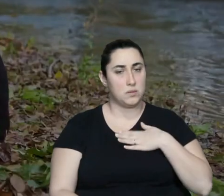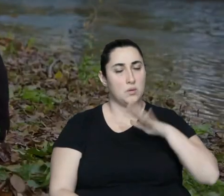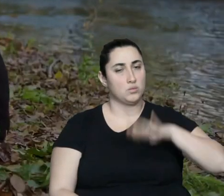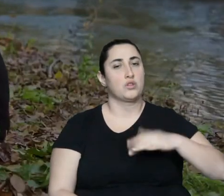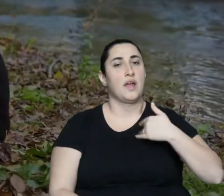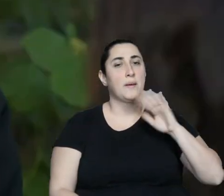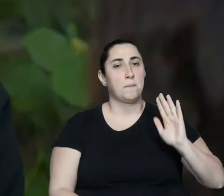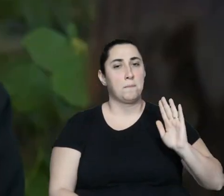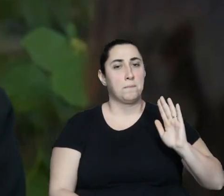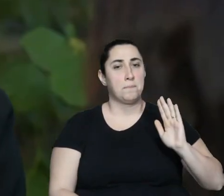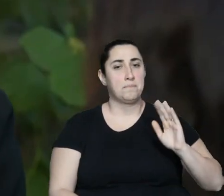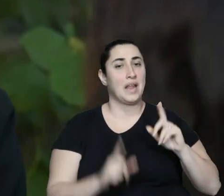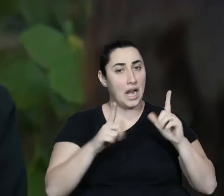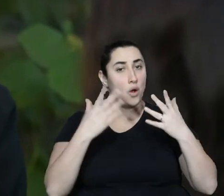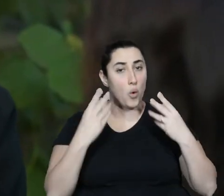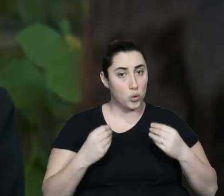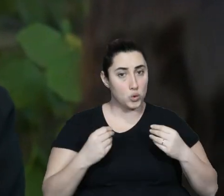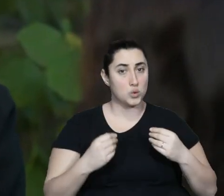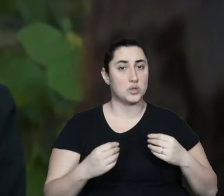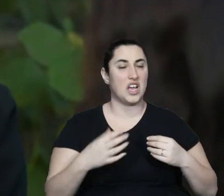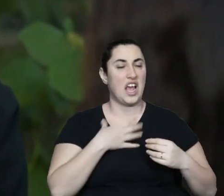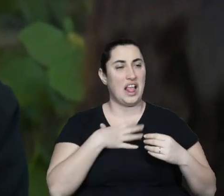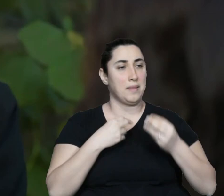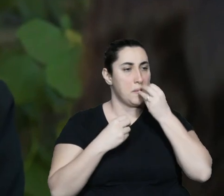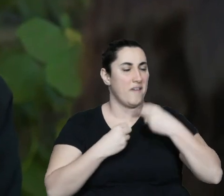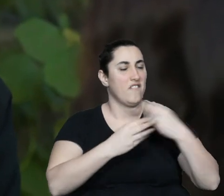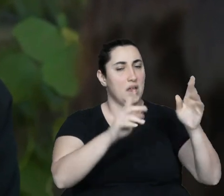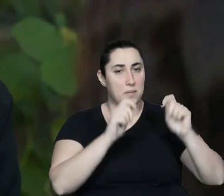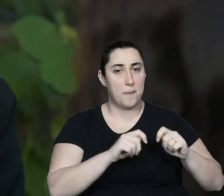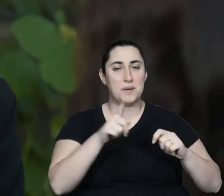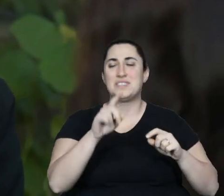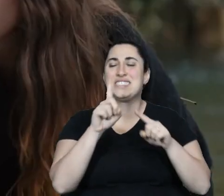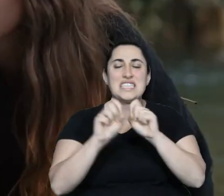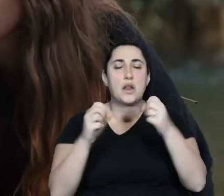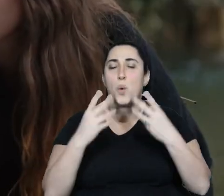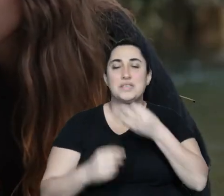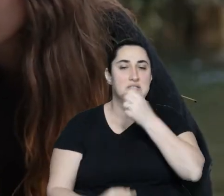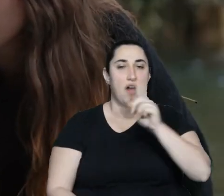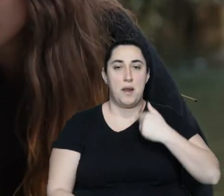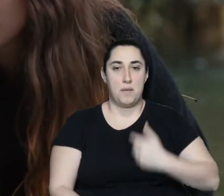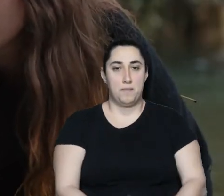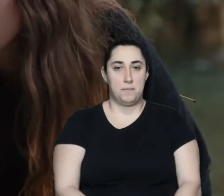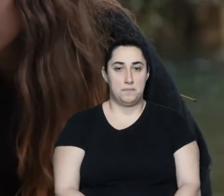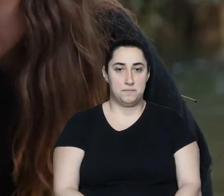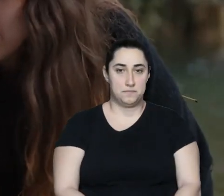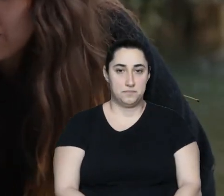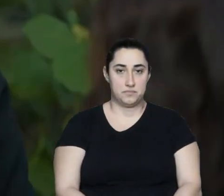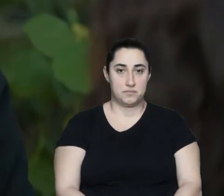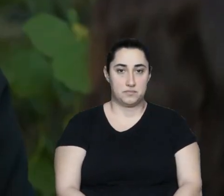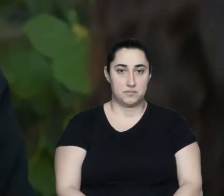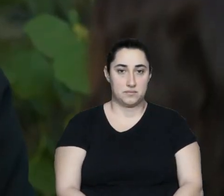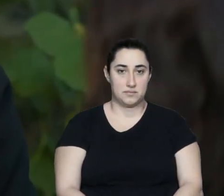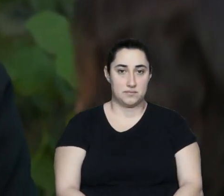İsmail küçük balta var. Gerekirse kendimi kurda kuşa yem ederim. Saçının bir teline zarar getirtmem. Aysu terslenmeden